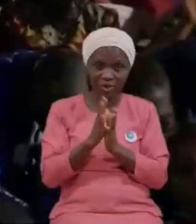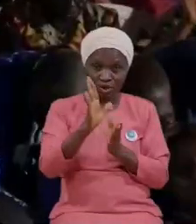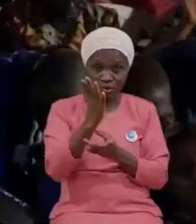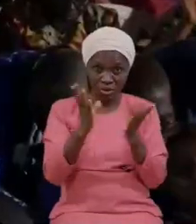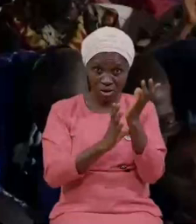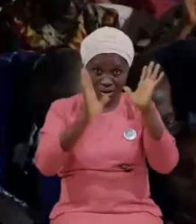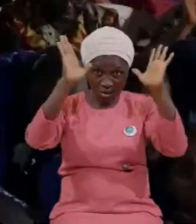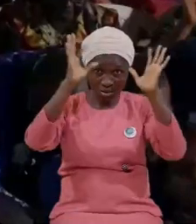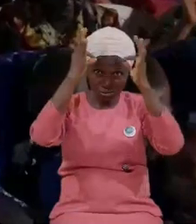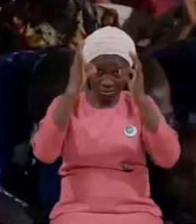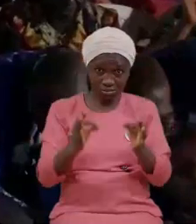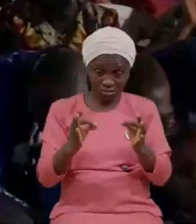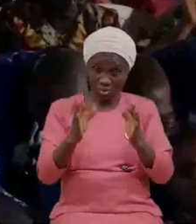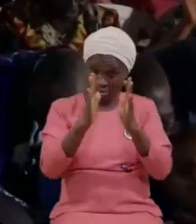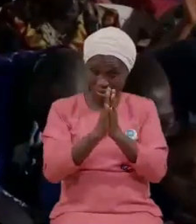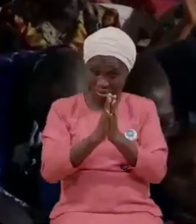Lève la main, mets-toi debout.